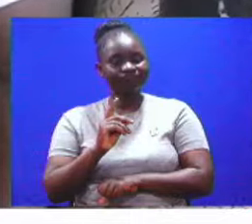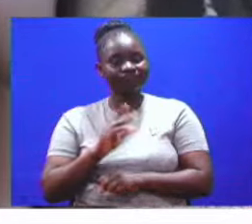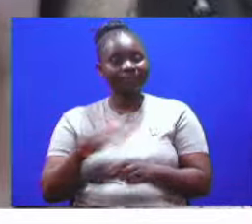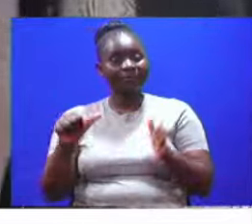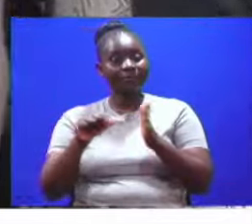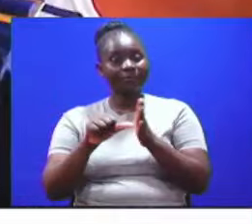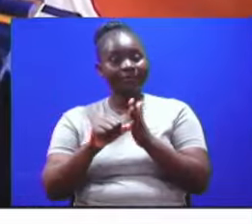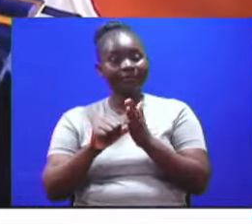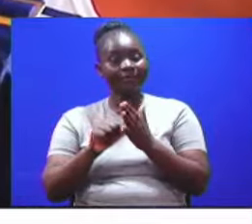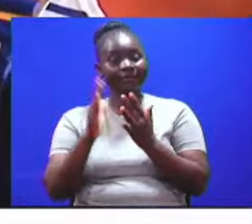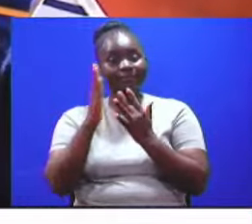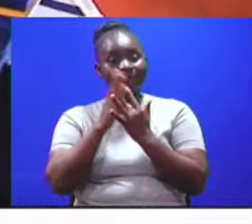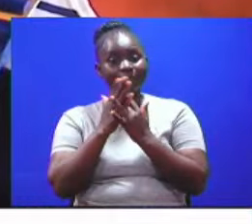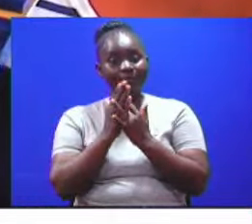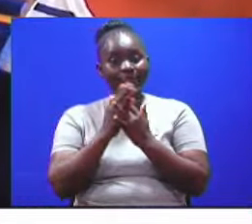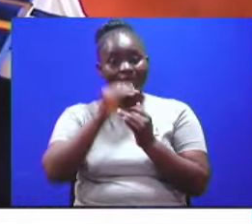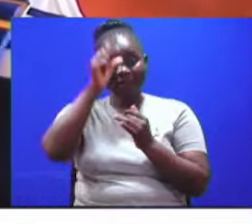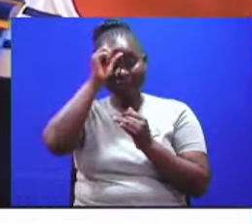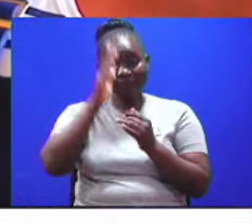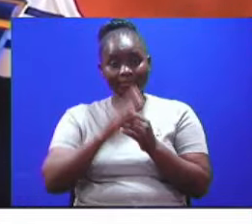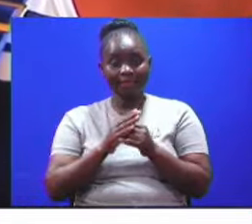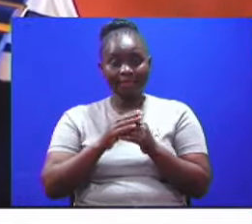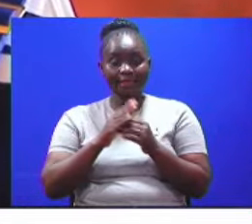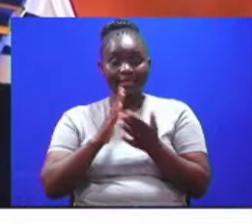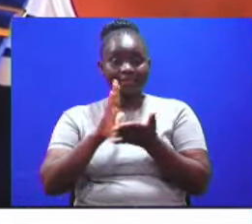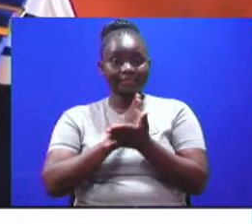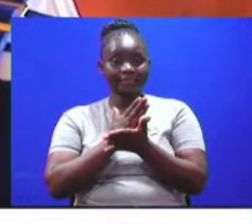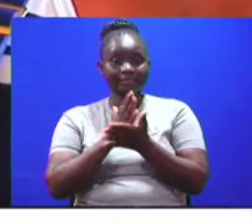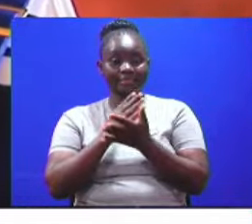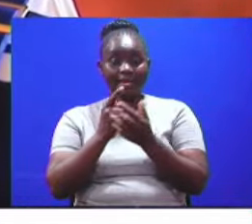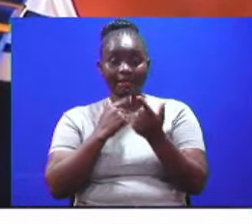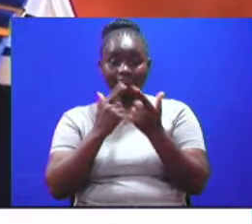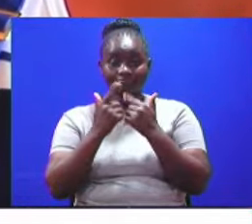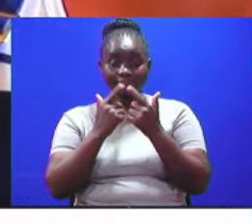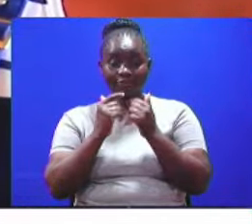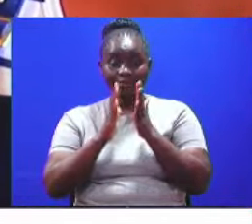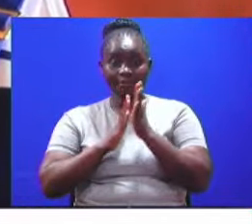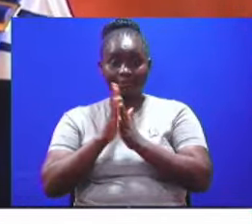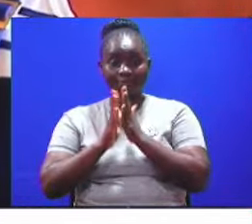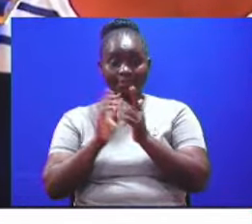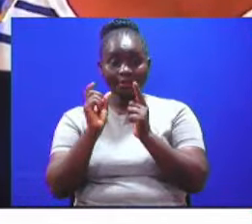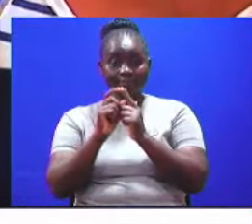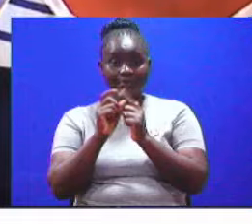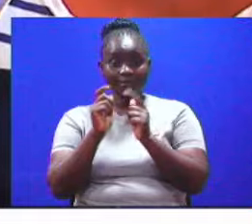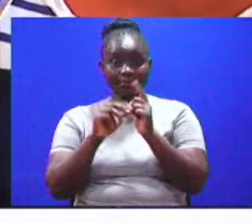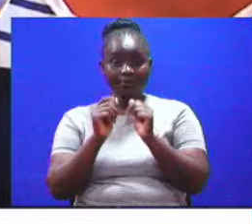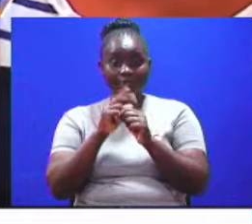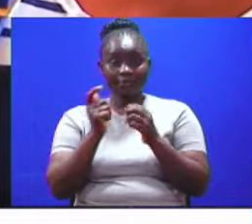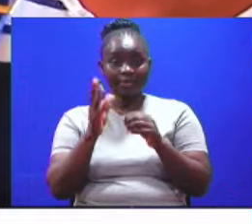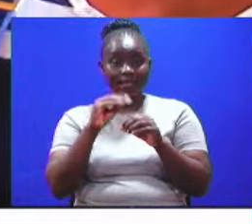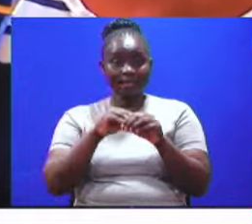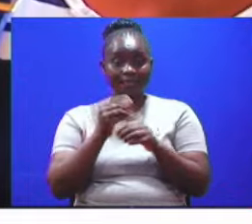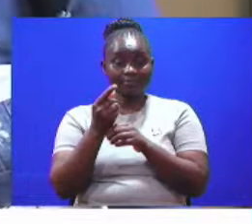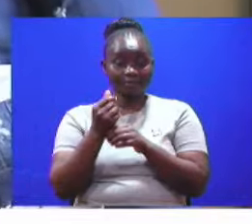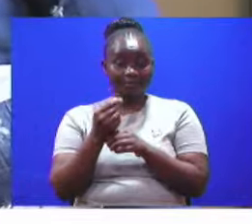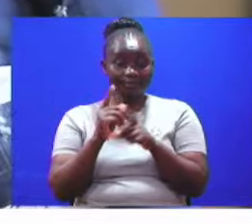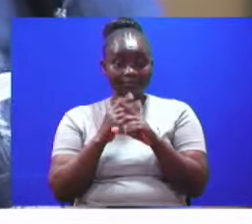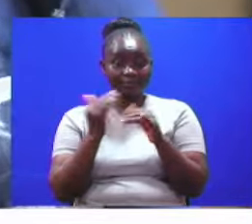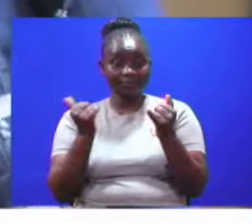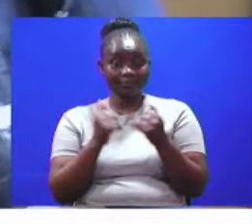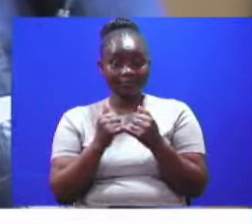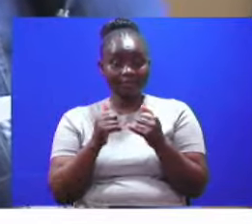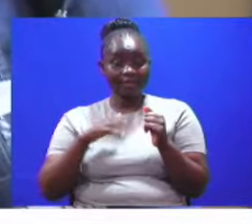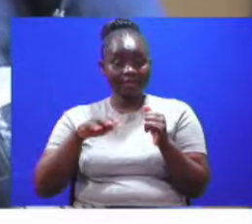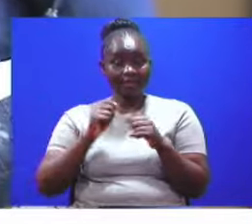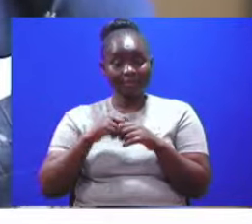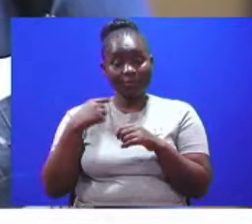serikali enkwano ne tu asangete na barabu to kavangali ngana yoko ke seruye besa eri ba kore tense me